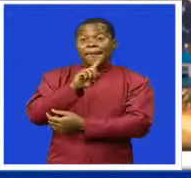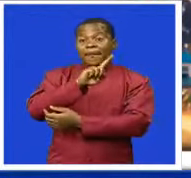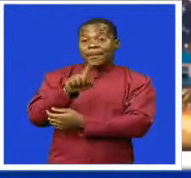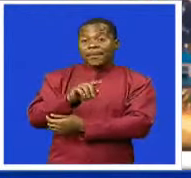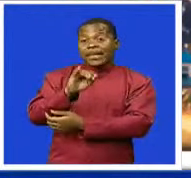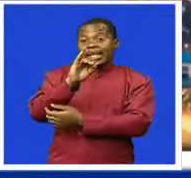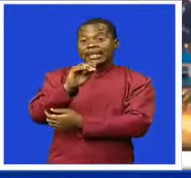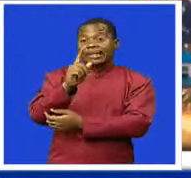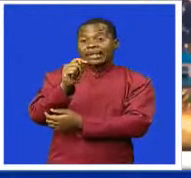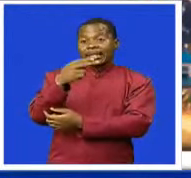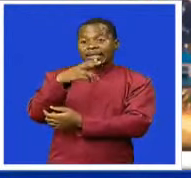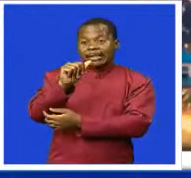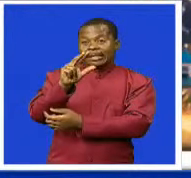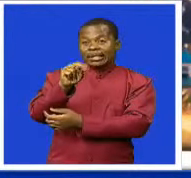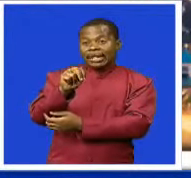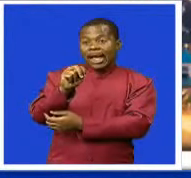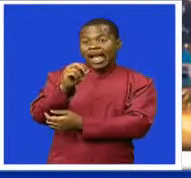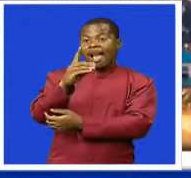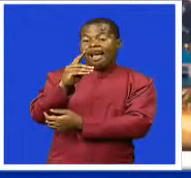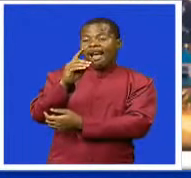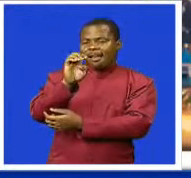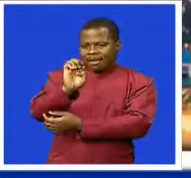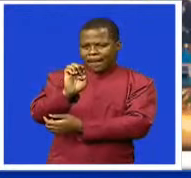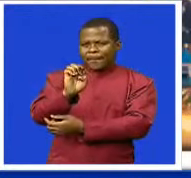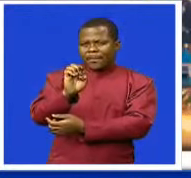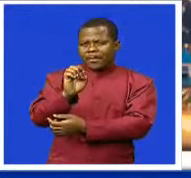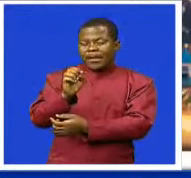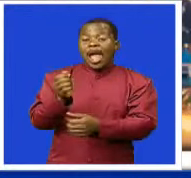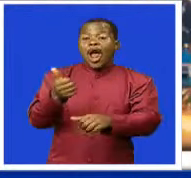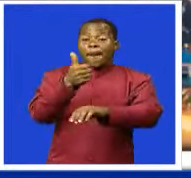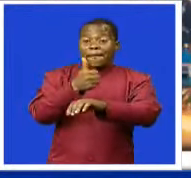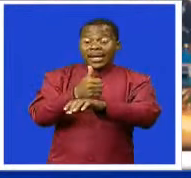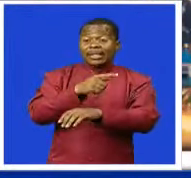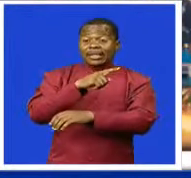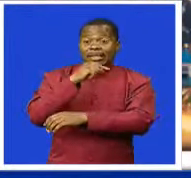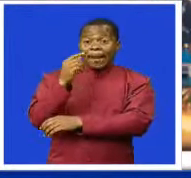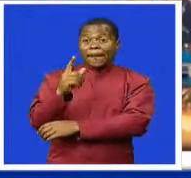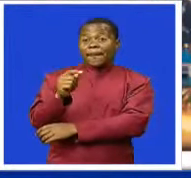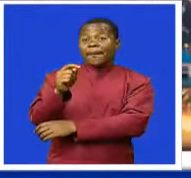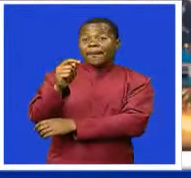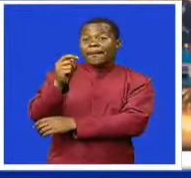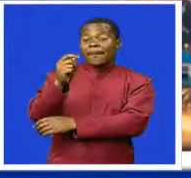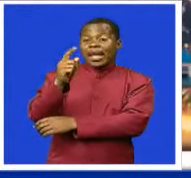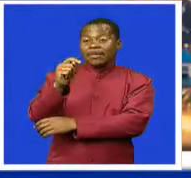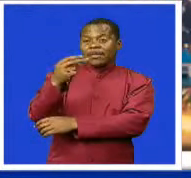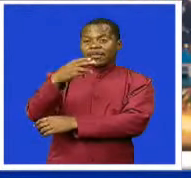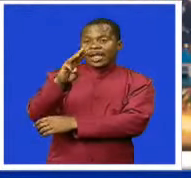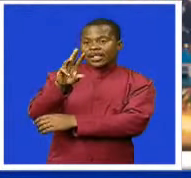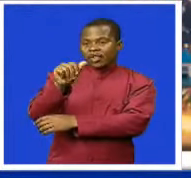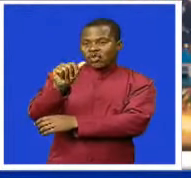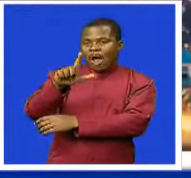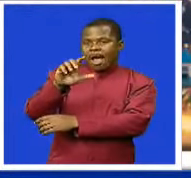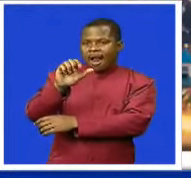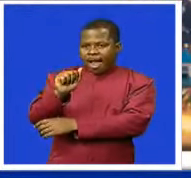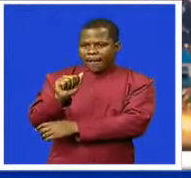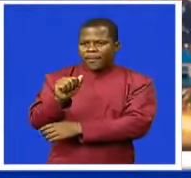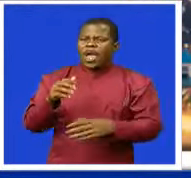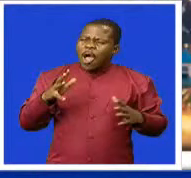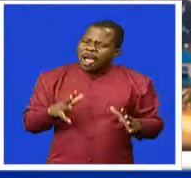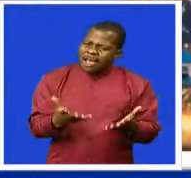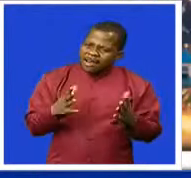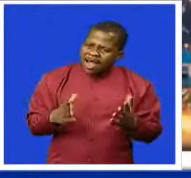ukhuthatha sive ukuthi sihambise embili kushukumisa umtimba. Siphindze sinake ukuthi sidlani kakhulukati kulesikhathi